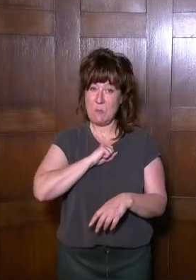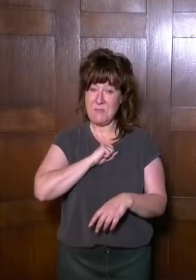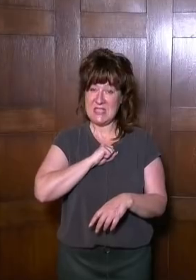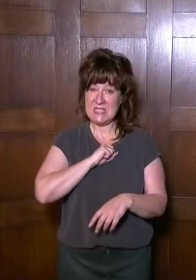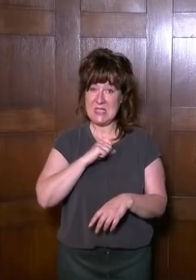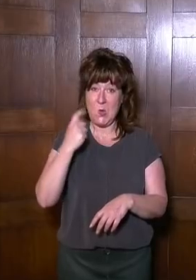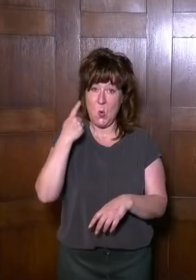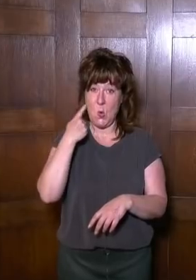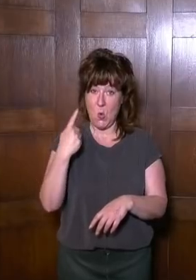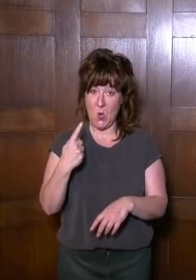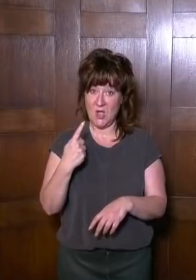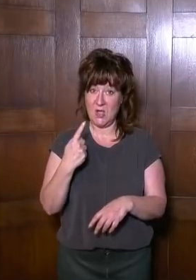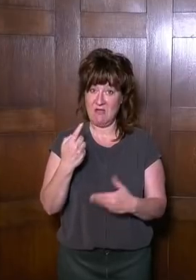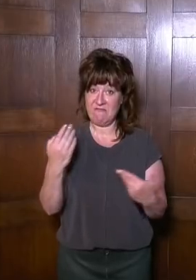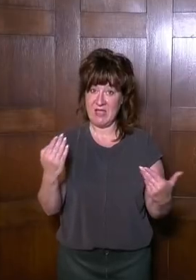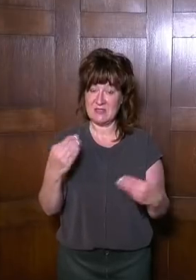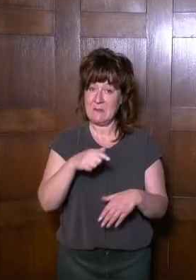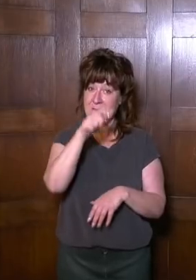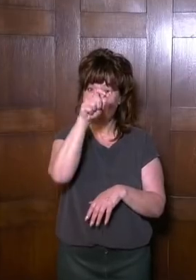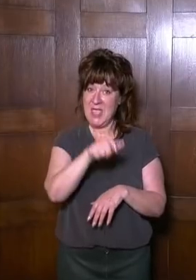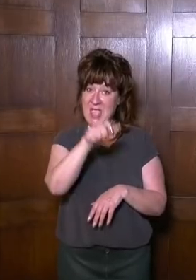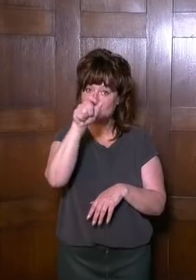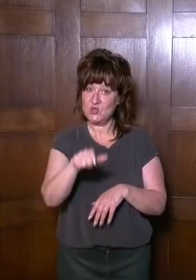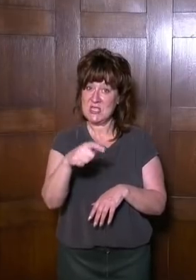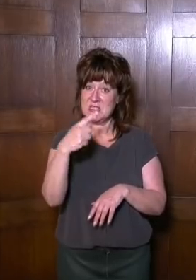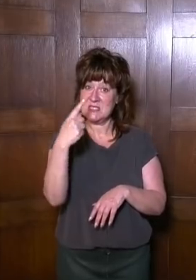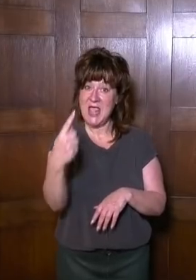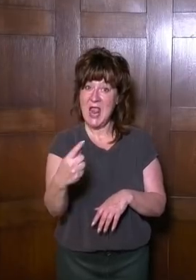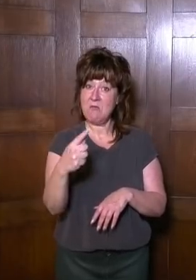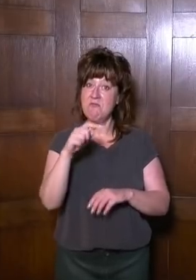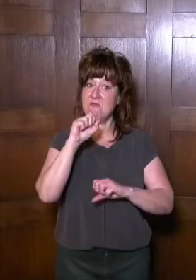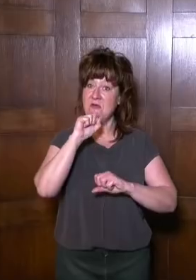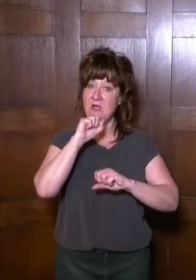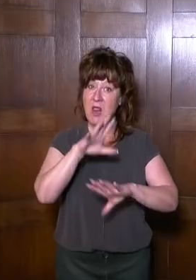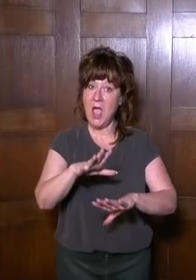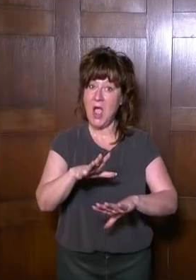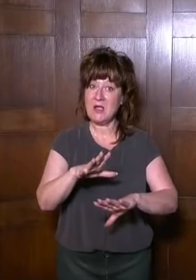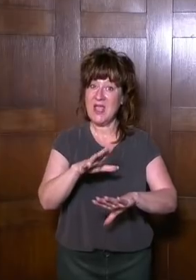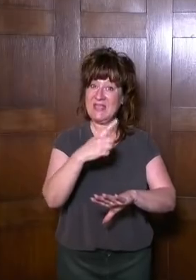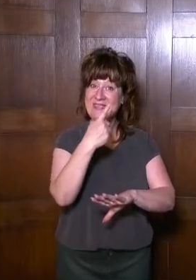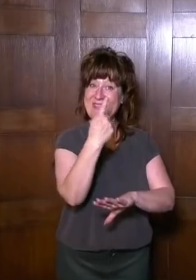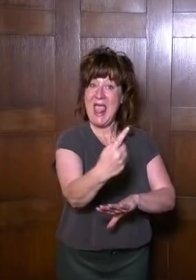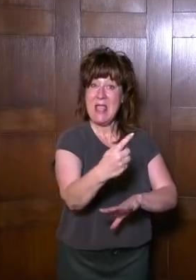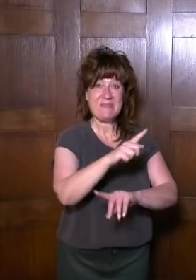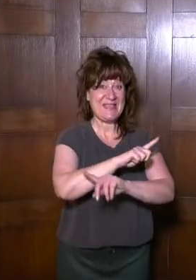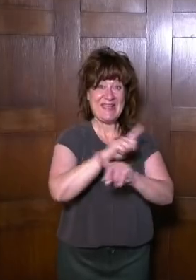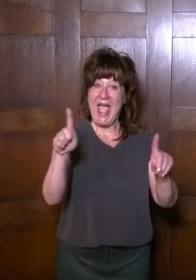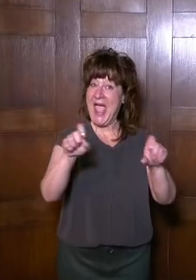sich Menschen beklagen darüber, dass sie eben keinen systemrelevanten Beruf oder